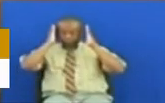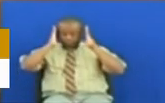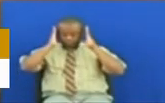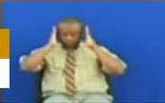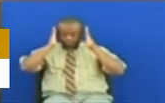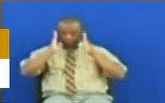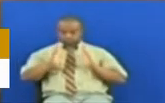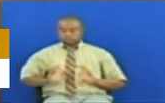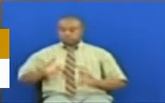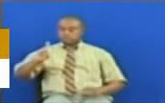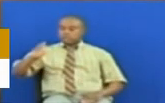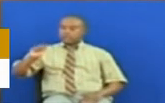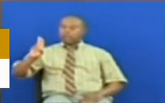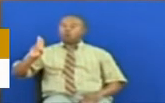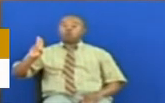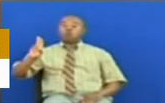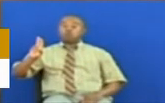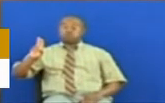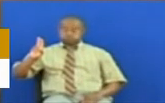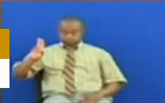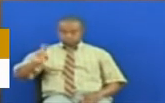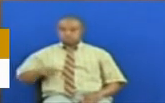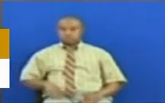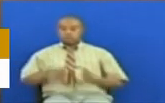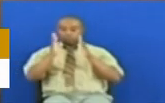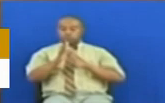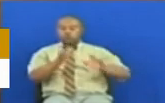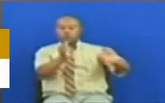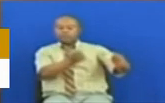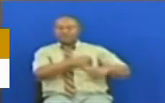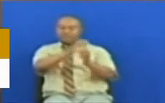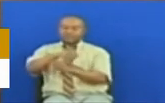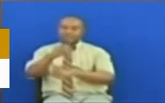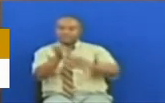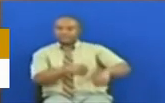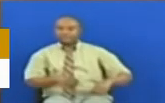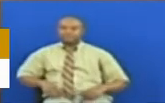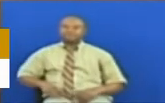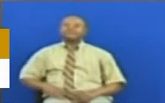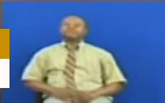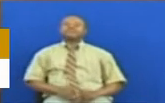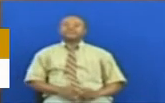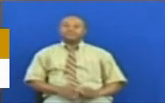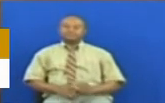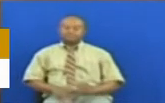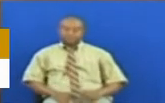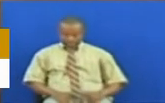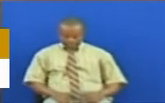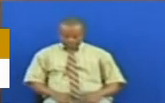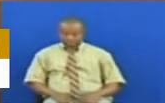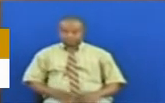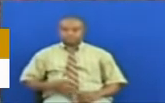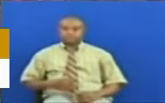na Mheshimiwa Salum Rehani na Mheshimiwa Ali Sale huko. Kama una nafasi basi nitakupa dakika 5.